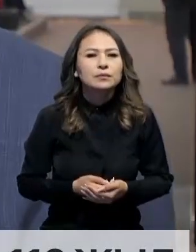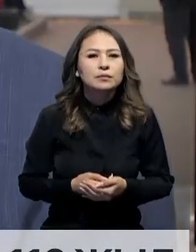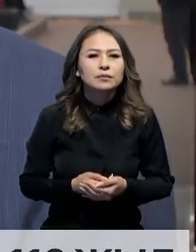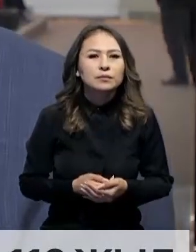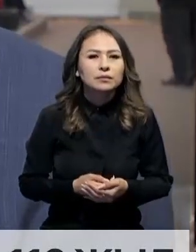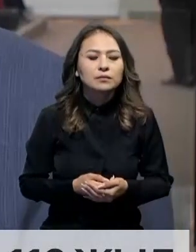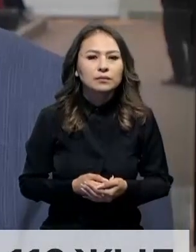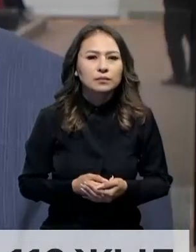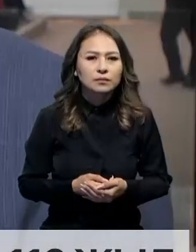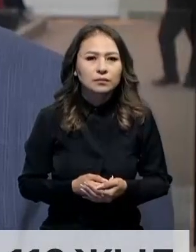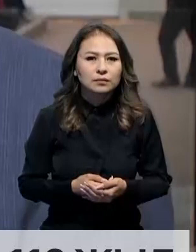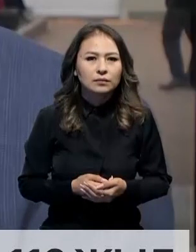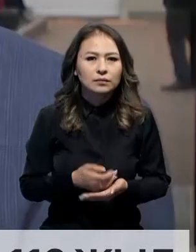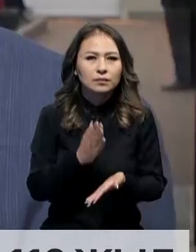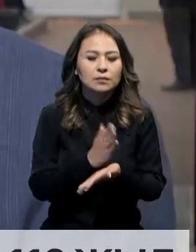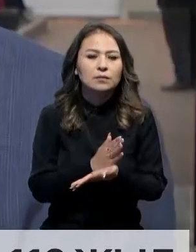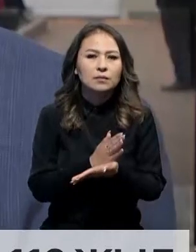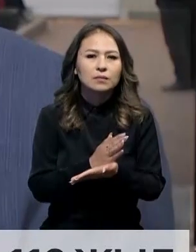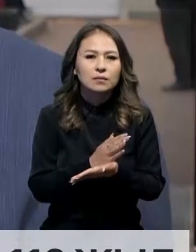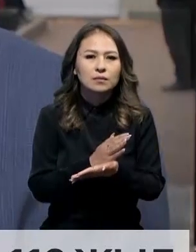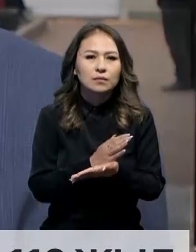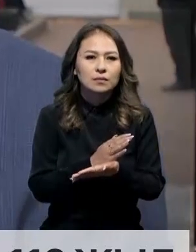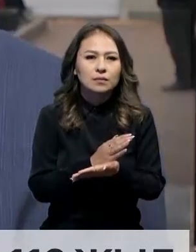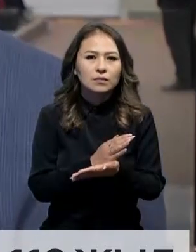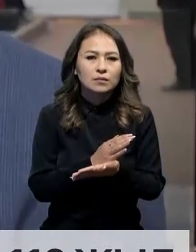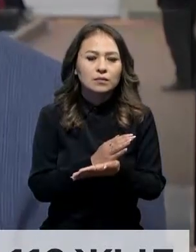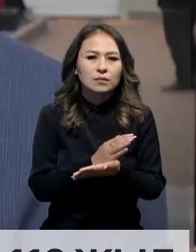шығармаларында бар. Содан кейін суреткерлік.